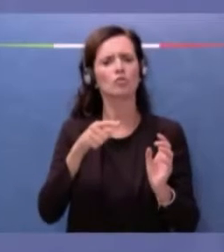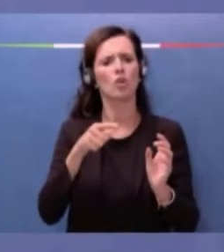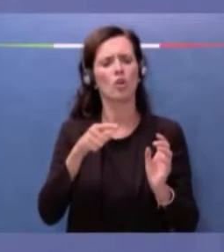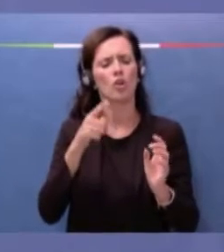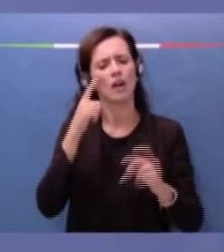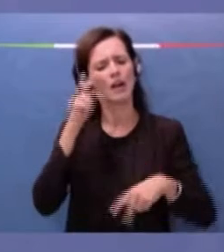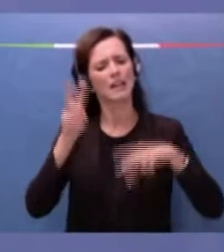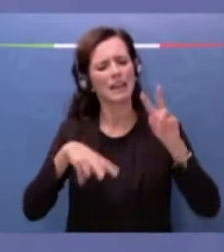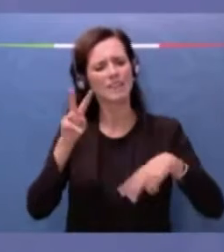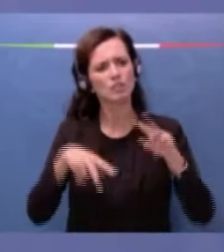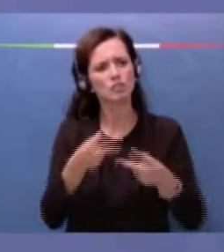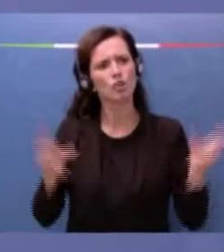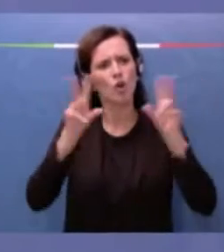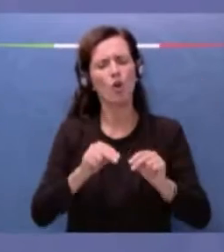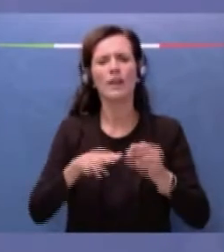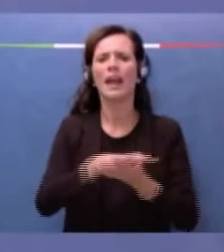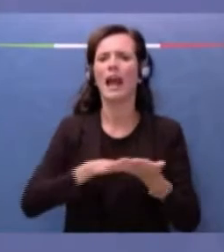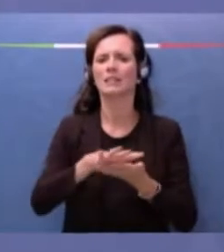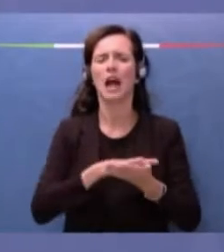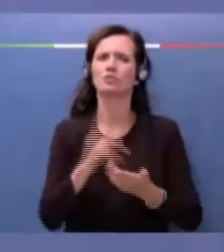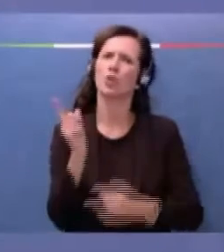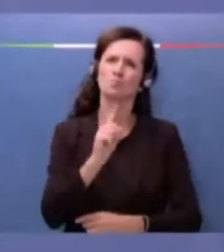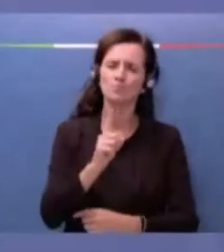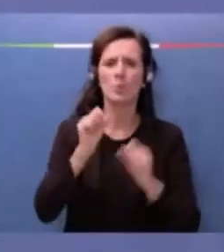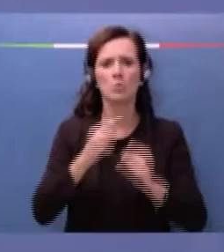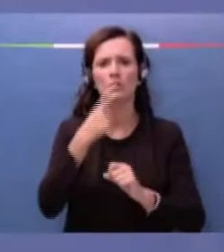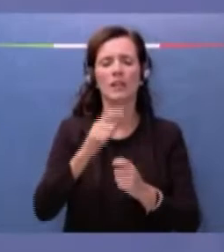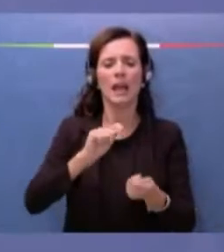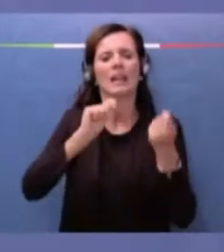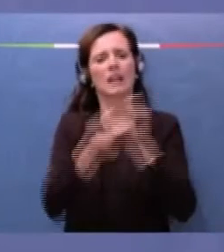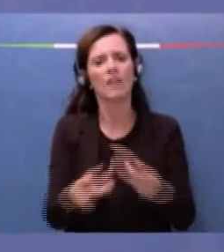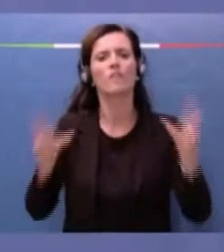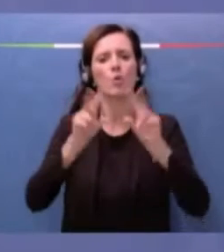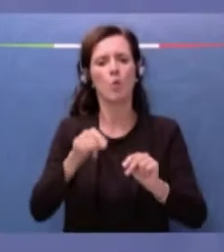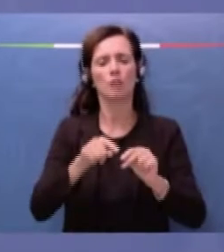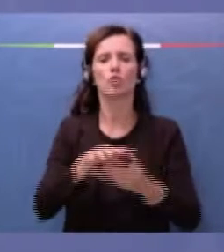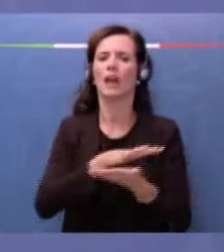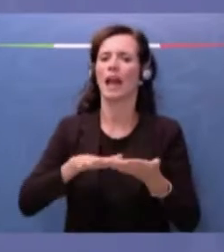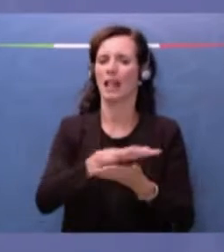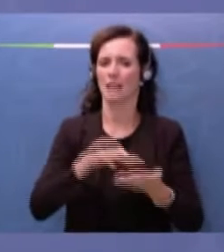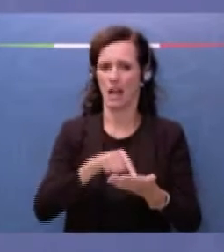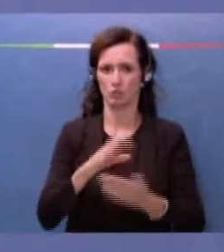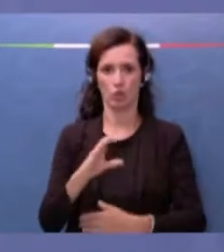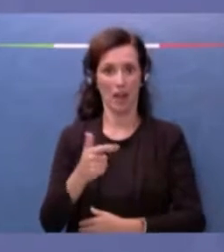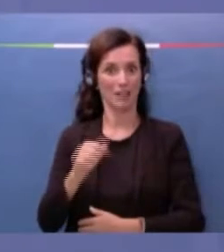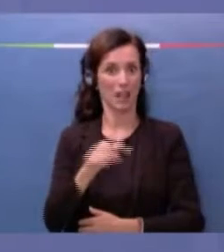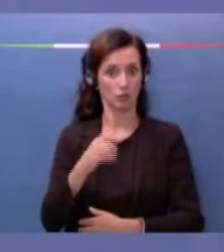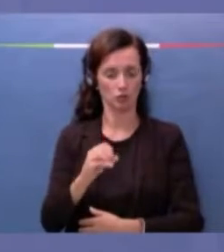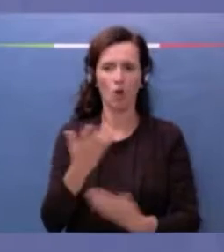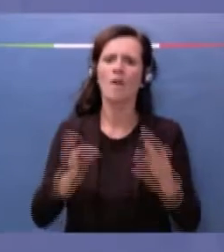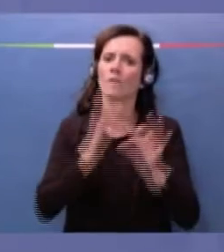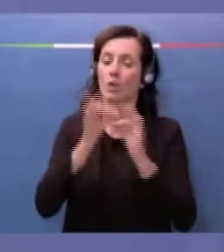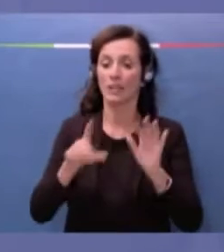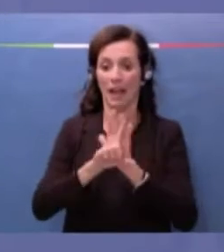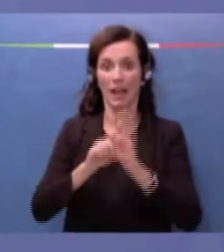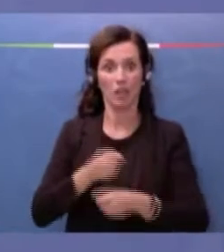revisione non è proprio una revisione del catasto, ma la riformulazione del catasto. In altre parole, quello che è previsto nella legge delega